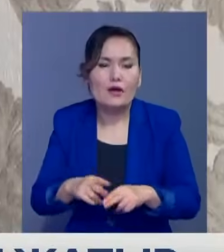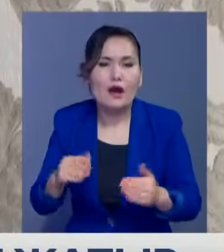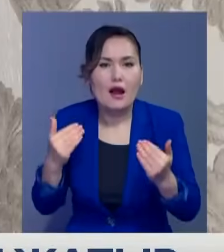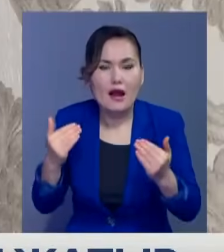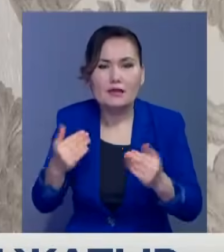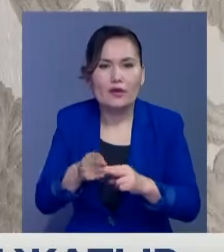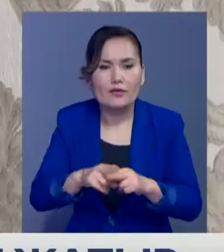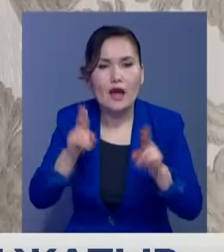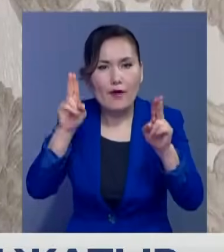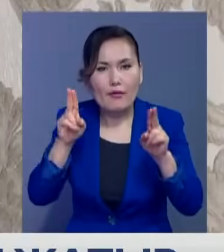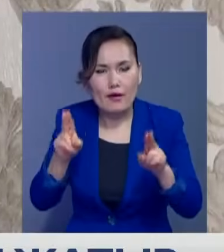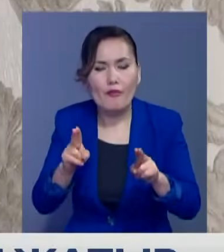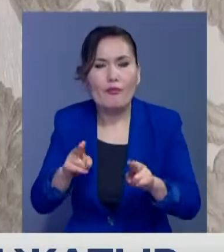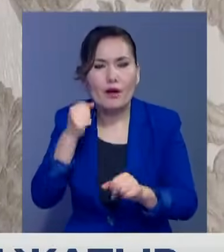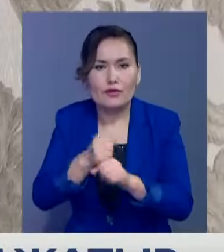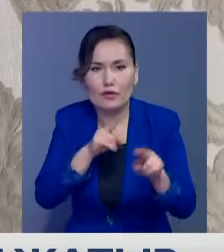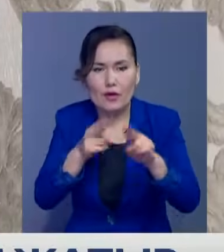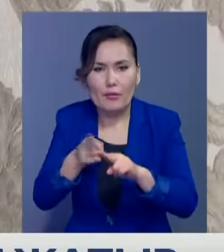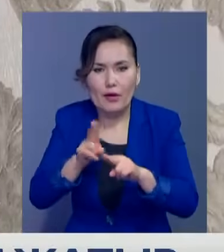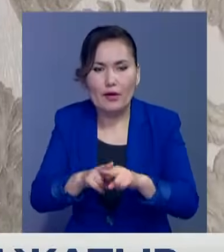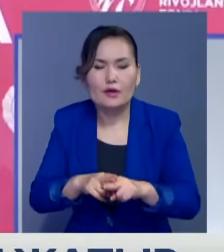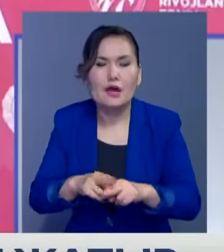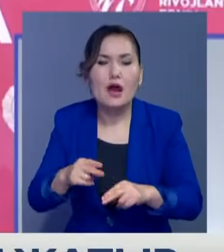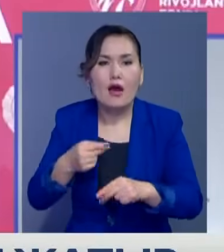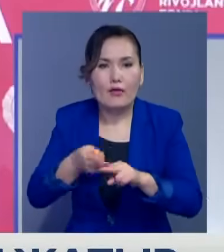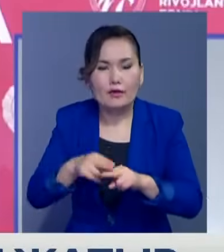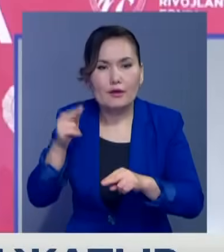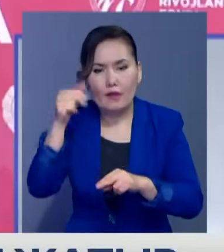білетініміз биылғы оқу жылы онлайн режимінде аяқталады.